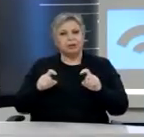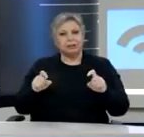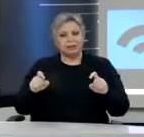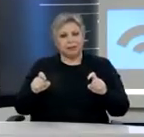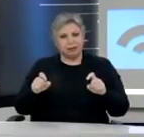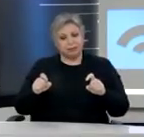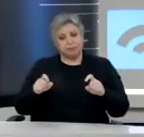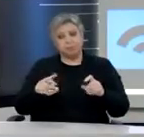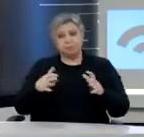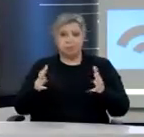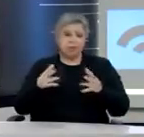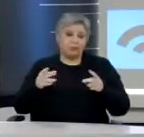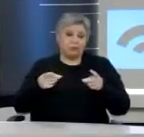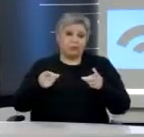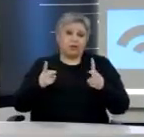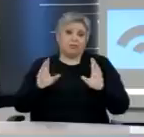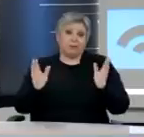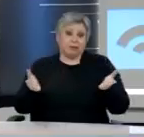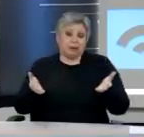Ας μου επιτρέψετε.